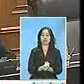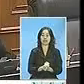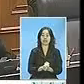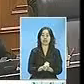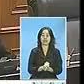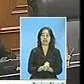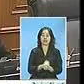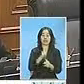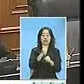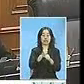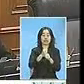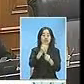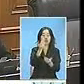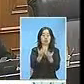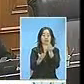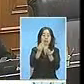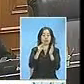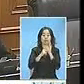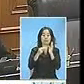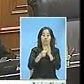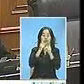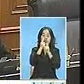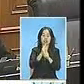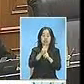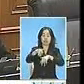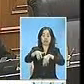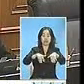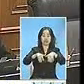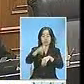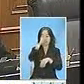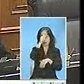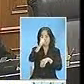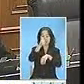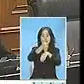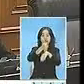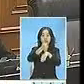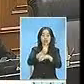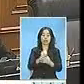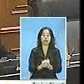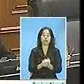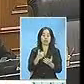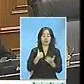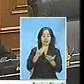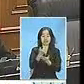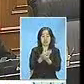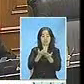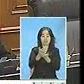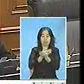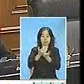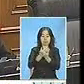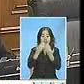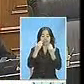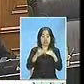จะเป็นอย่างไรก็ตามเนี่ยเราถือฐานของประชาชนเป็นที่ตั้งเราได้พิจารณาเรื่องนี้กันว่า